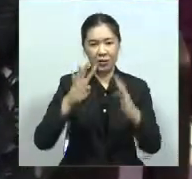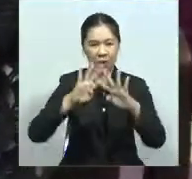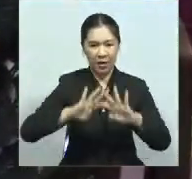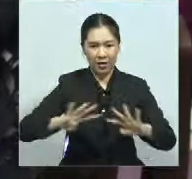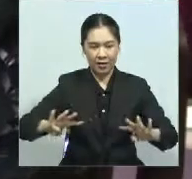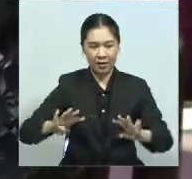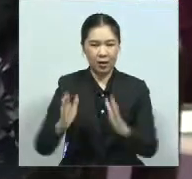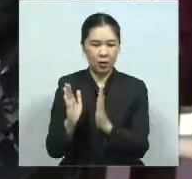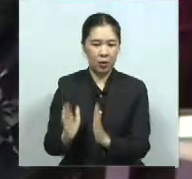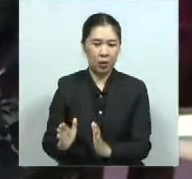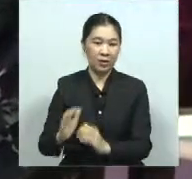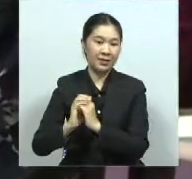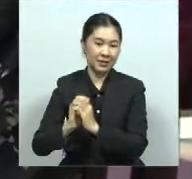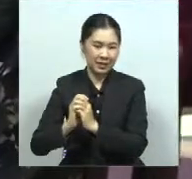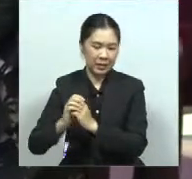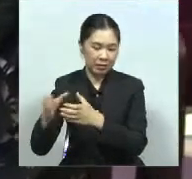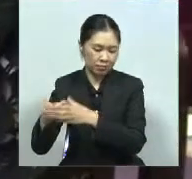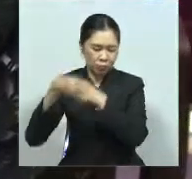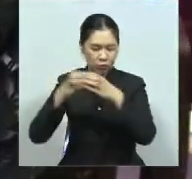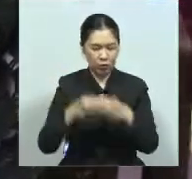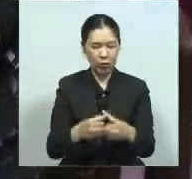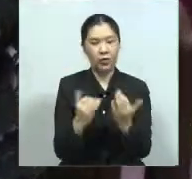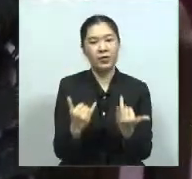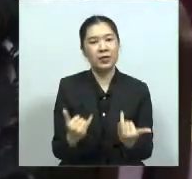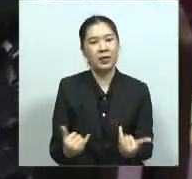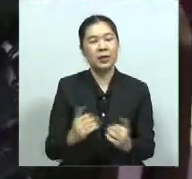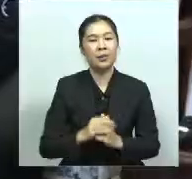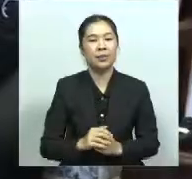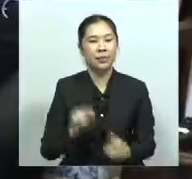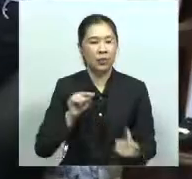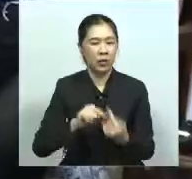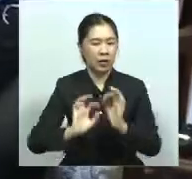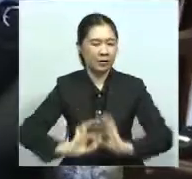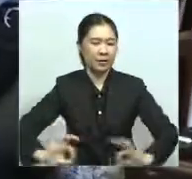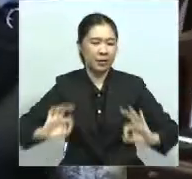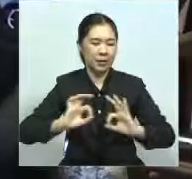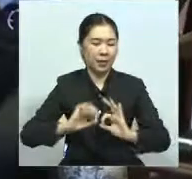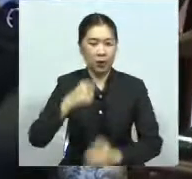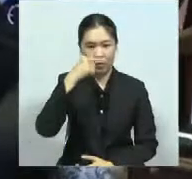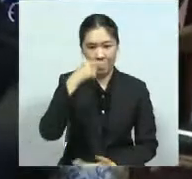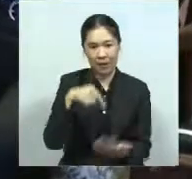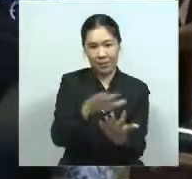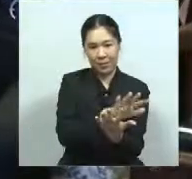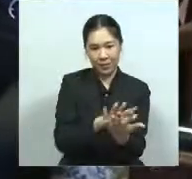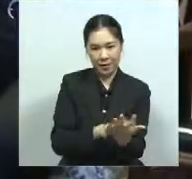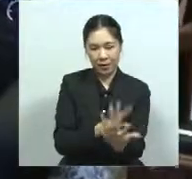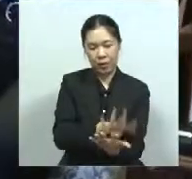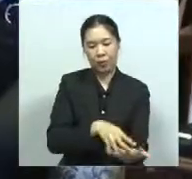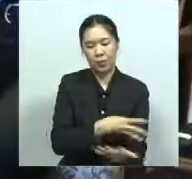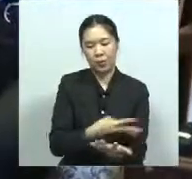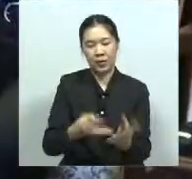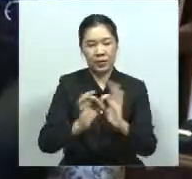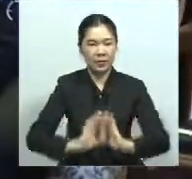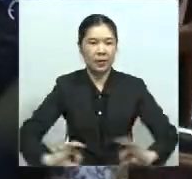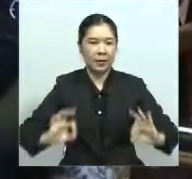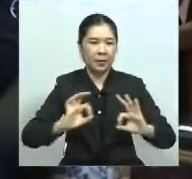คณะนักลงทุนจากกวางตุ้งเดินทางมาเยือนเพราะฉะนั้นก็สะท้อนให้เห็นถึงความสำคัญของประเทศไทยในการเป็นยุทธศาสตร์สำคัญที่เ